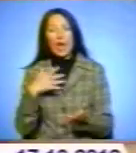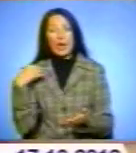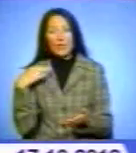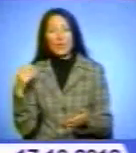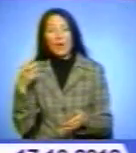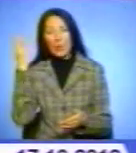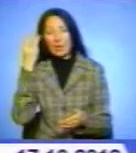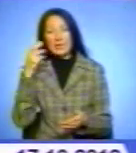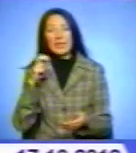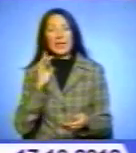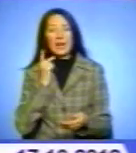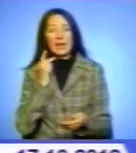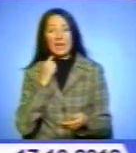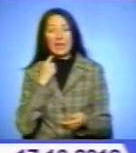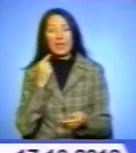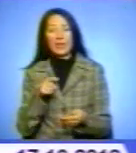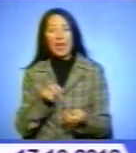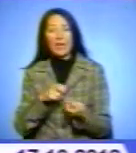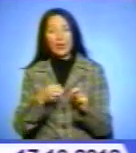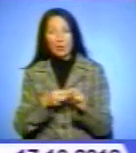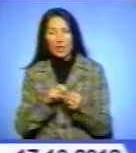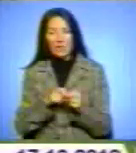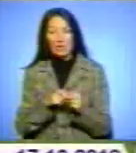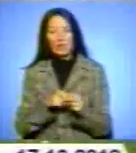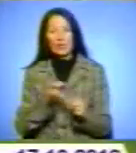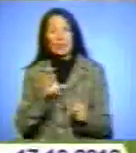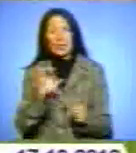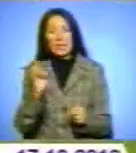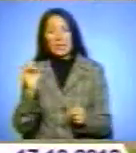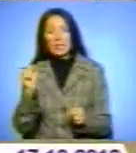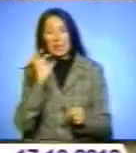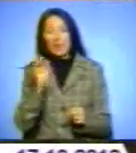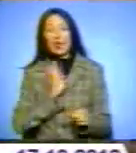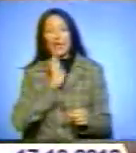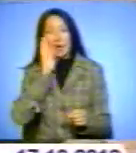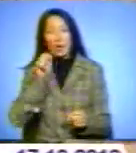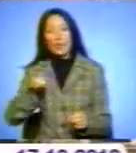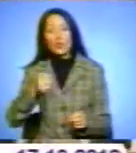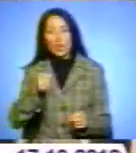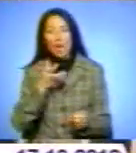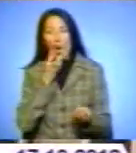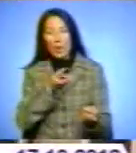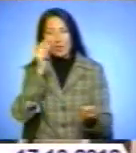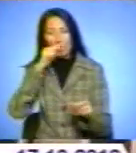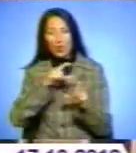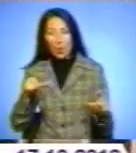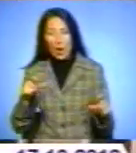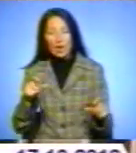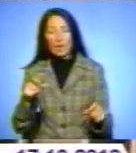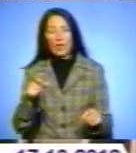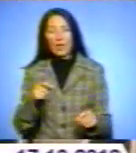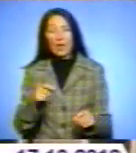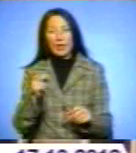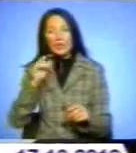Рівне, Івано-Франківськ. Сергій Надал заявив, що вранці вимкнули опалення в садочках і школах. Ввечері стануть теплими батареї у